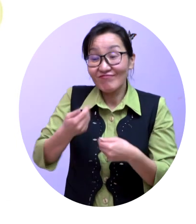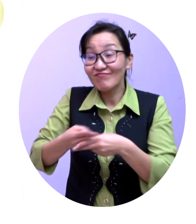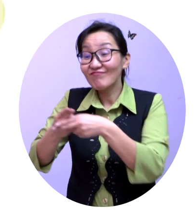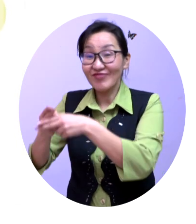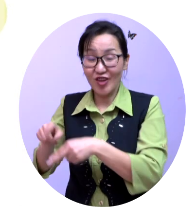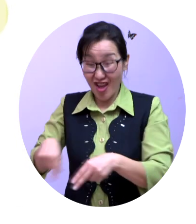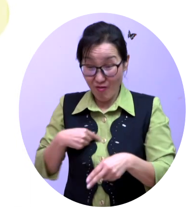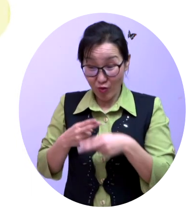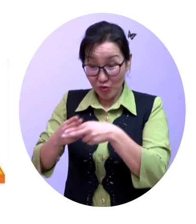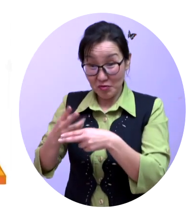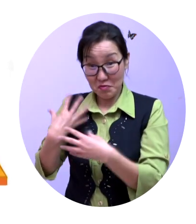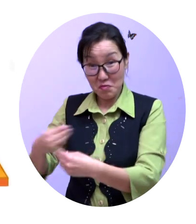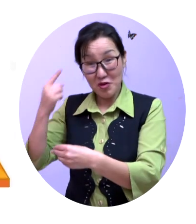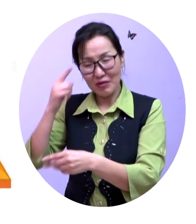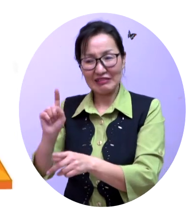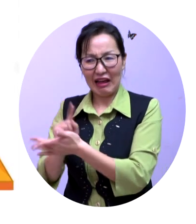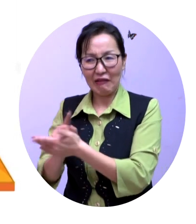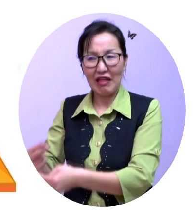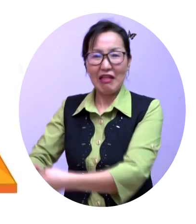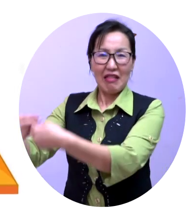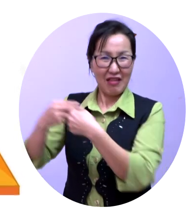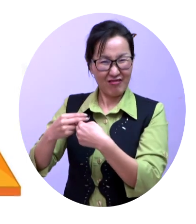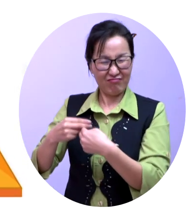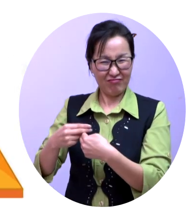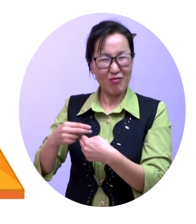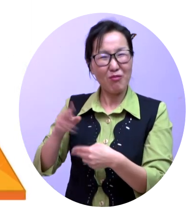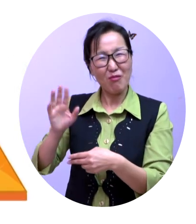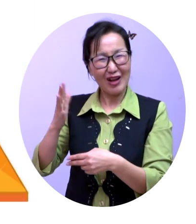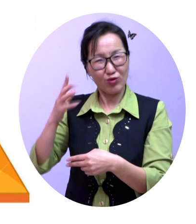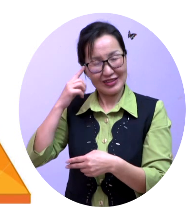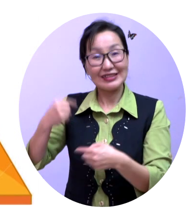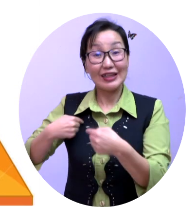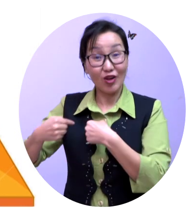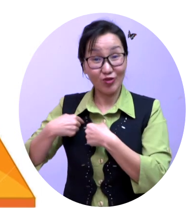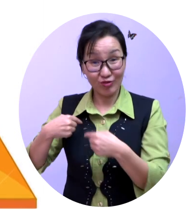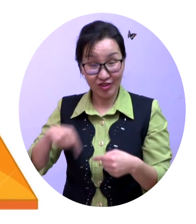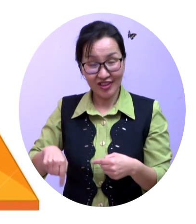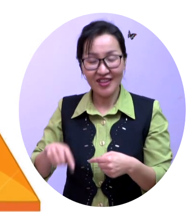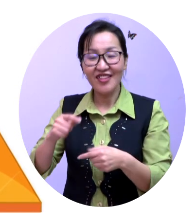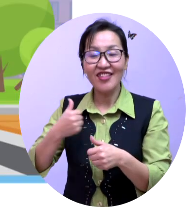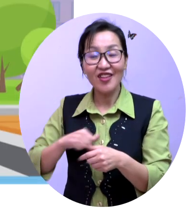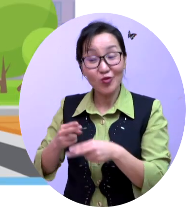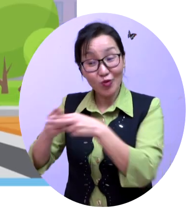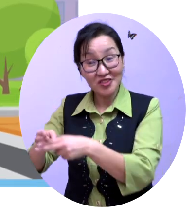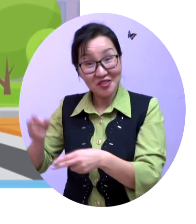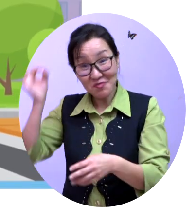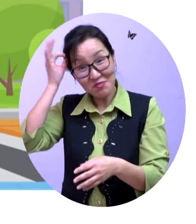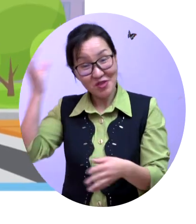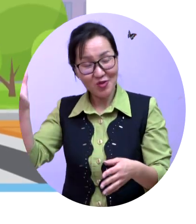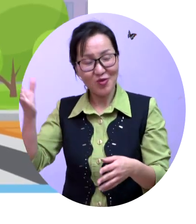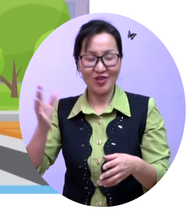Учир нь түүний тусалсныг мэдчихвэл хариун нэгсэн болох юм шиг санаанд зовдөг байлаа. Харин хин тусалсныг нь мэдхгүй